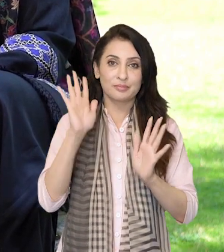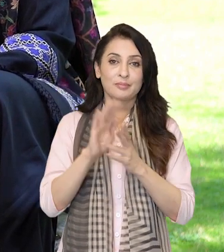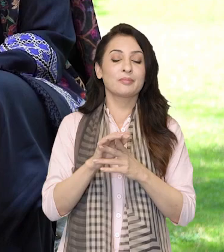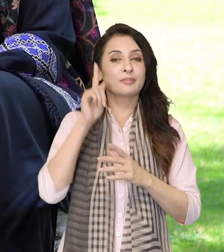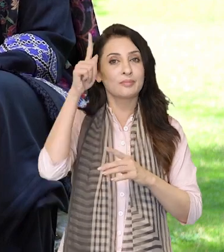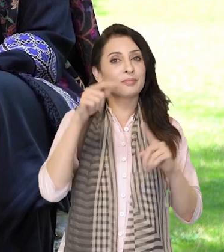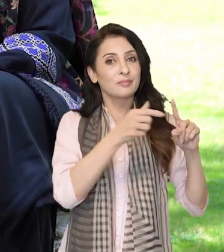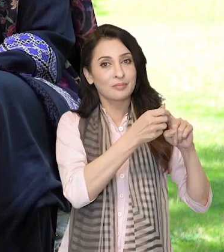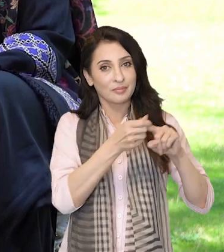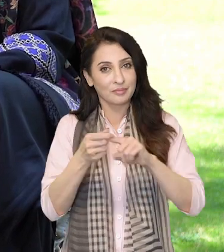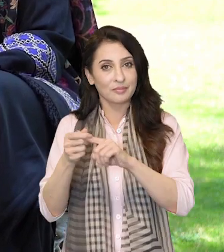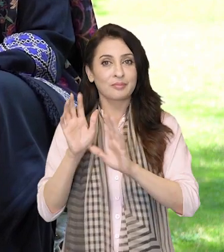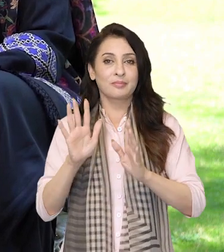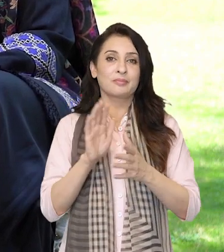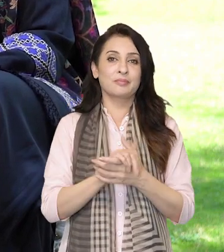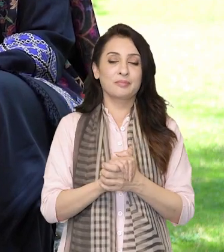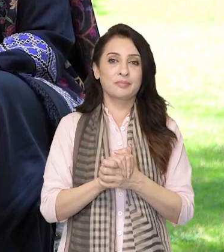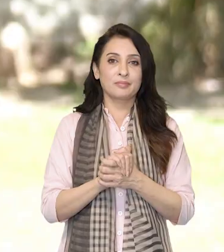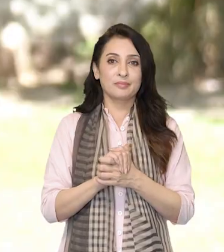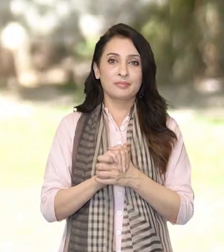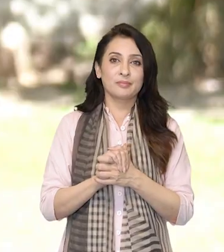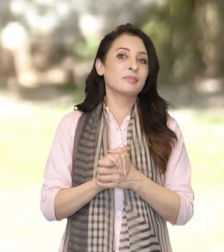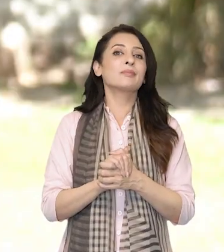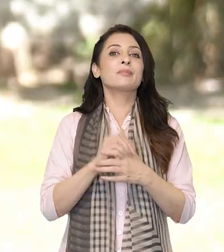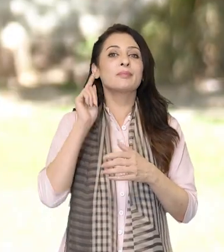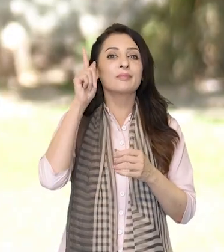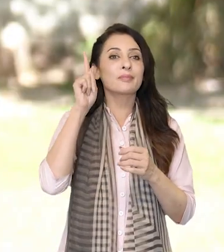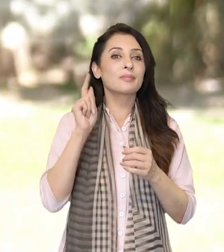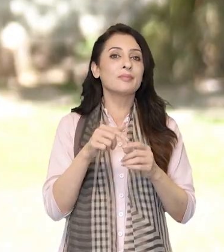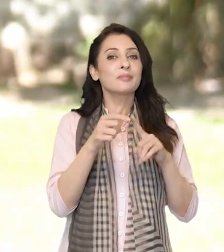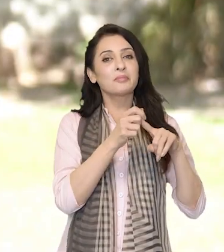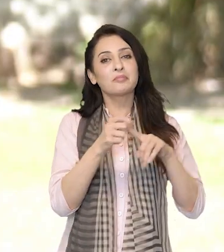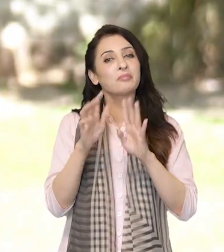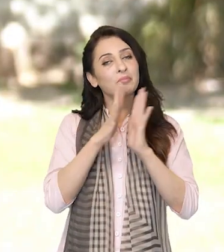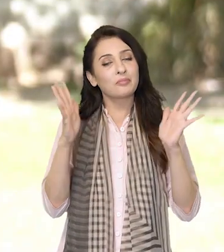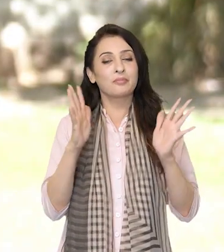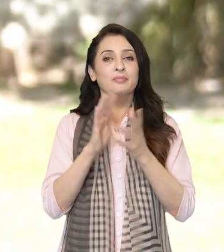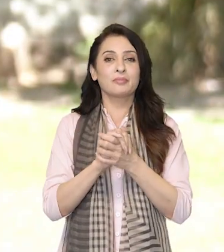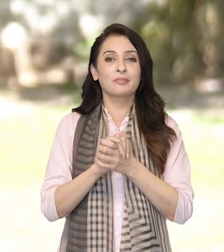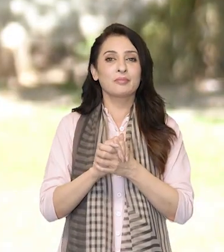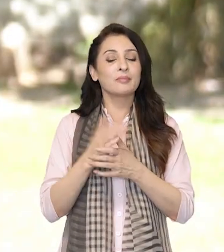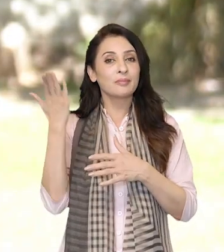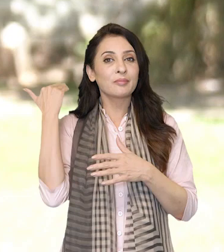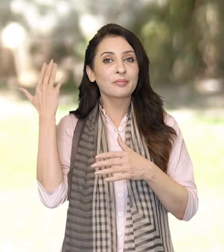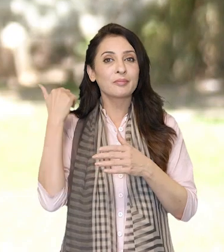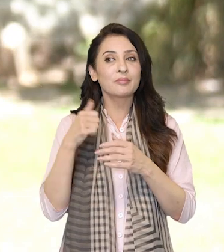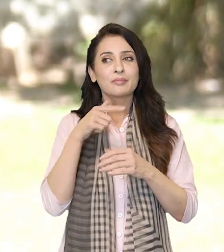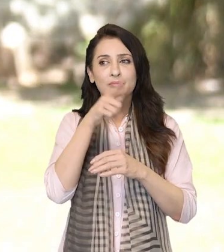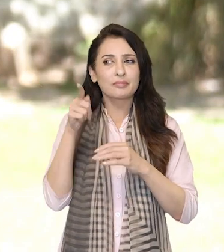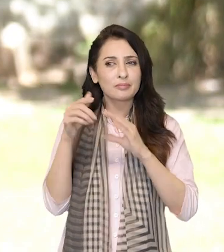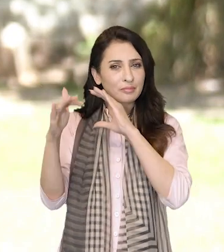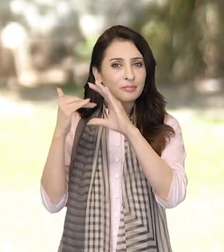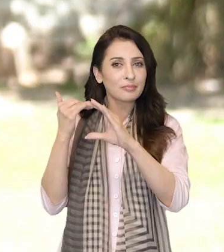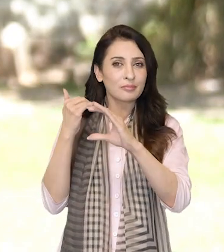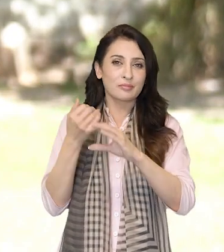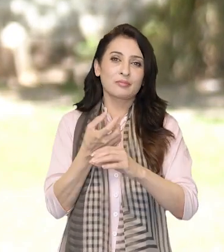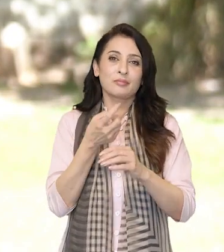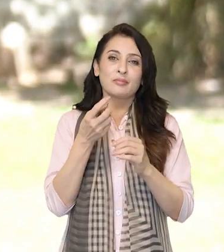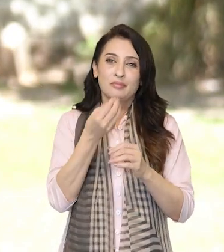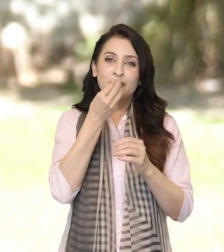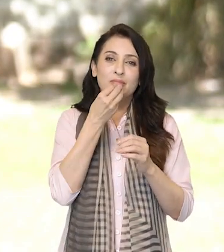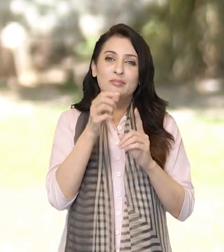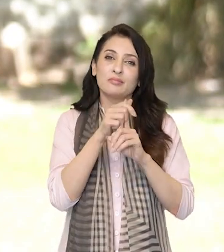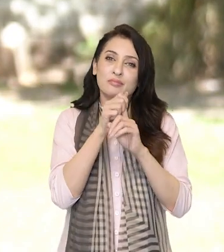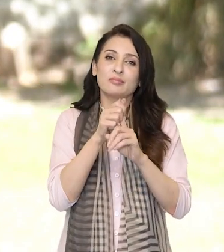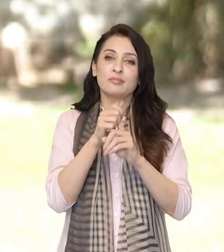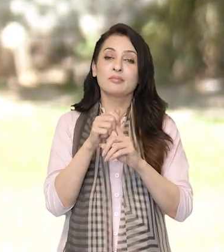हमने नियत करनी है, एंड देन अल्लाह ताला गिव्स गाइड्स अस, एंड हमें रास्ते दिखाते हैं जो हम कभी सोच भी नहीं सकते। कल किसी ने हमसे मैसेज किया था कि हमें राशन